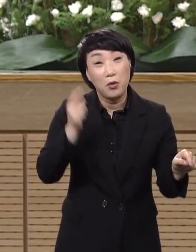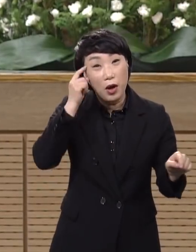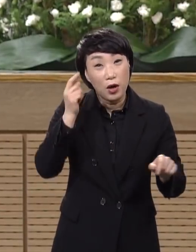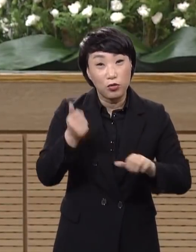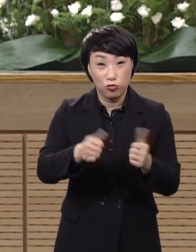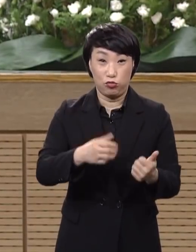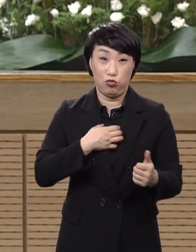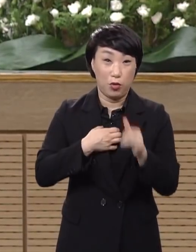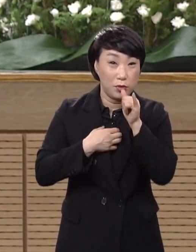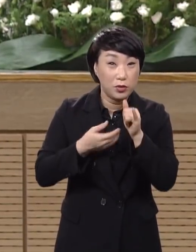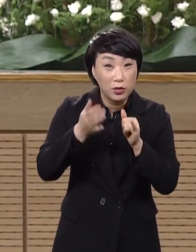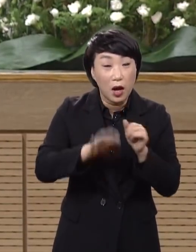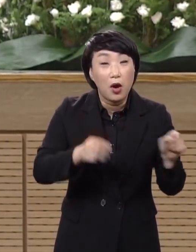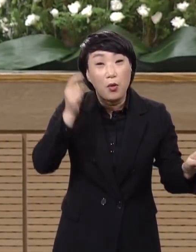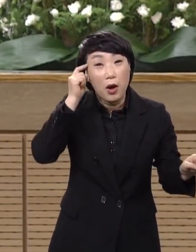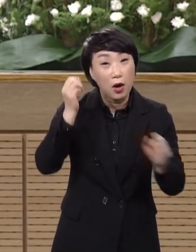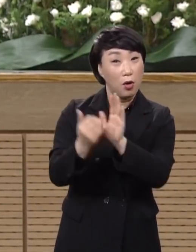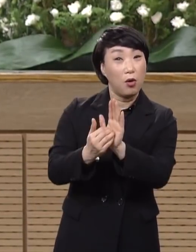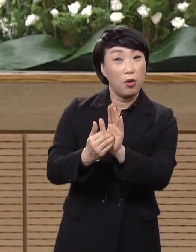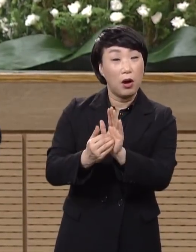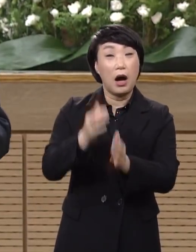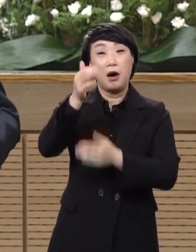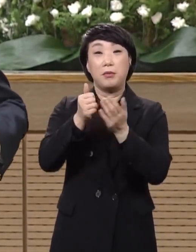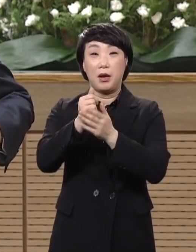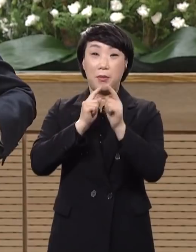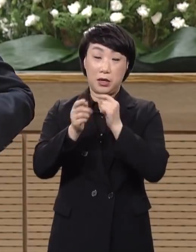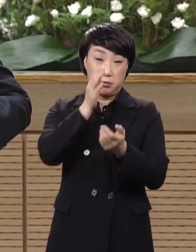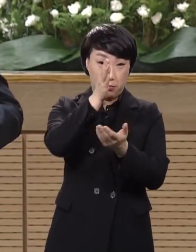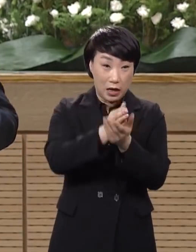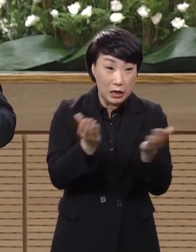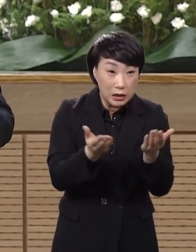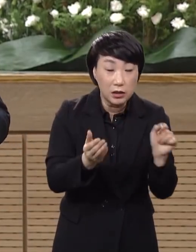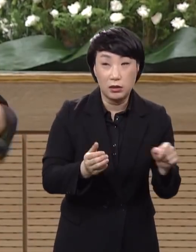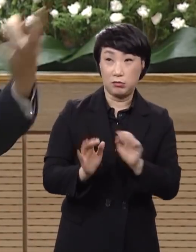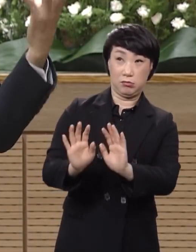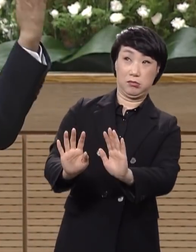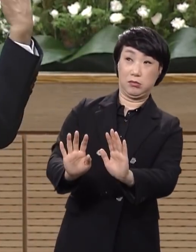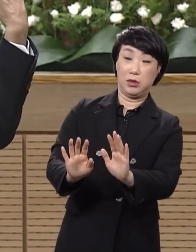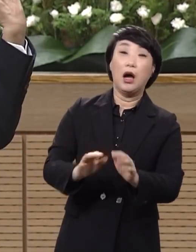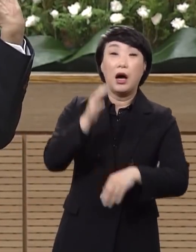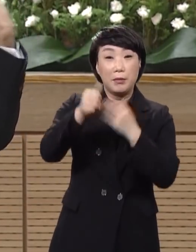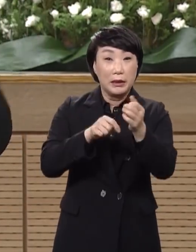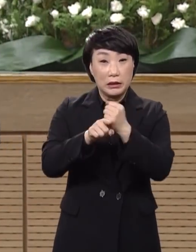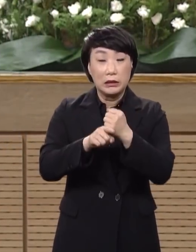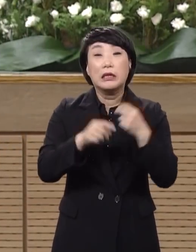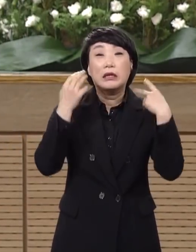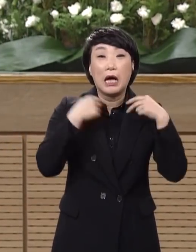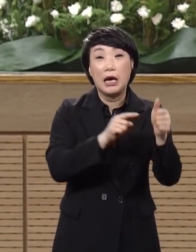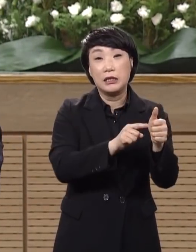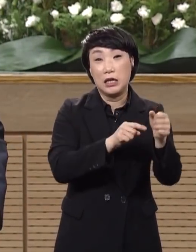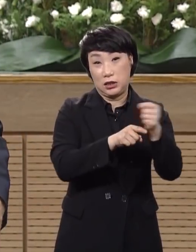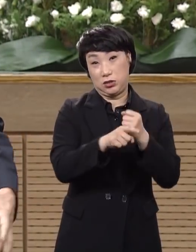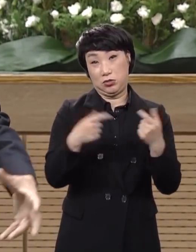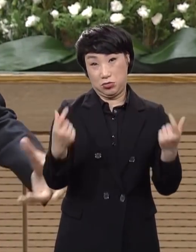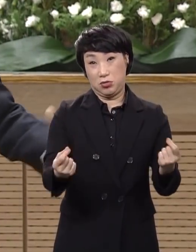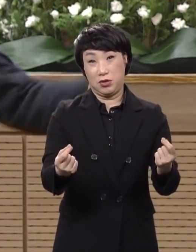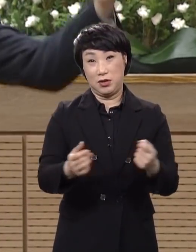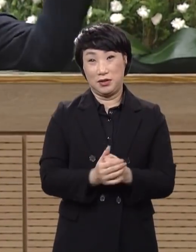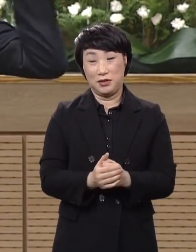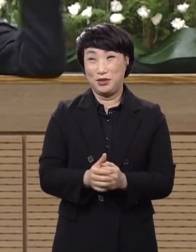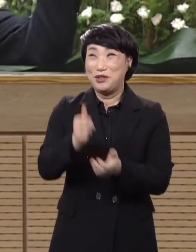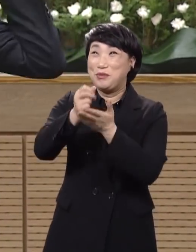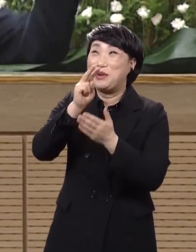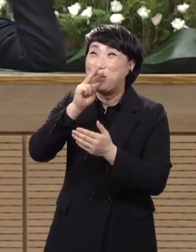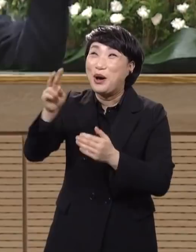하나님이 하지 말라는 것은 않는 것이 하나님의 뜻이요 다니엘의 뜻이기 때문에